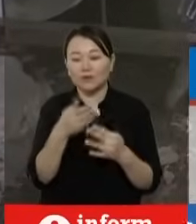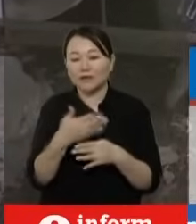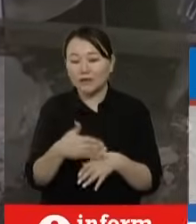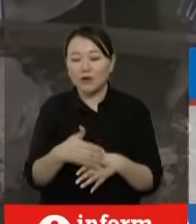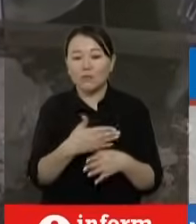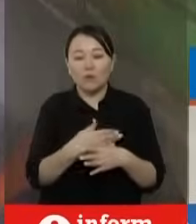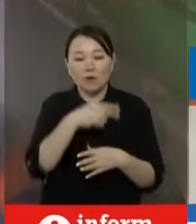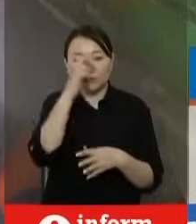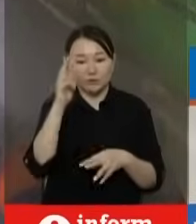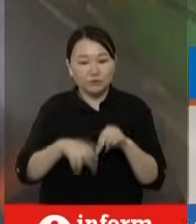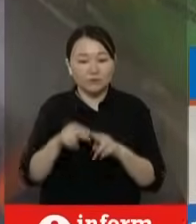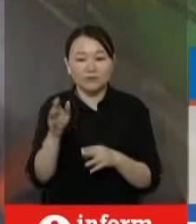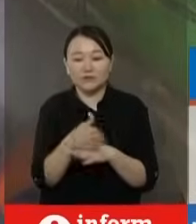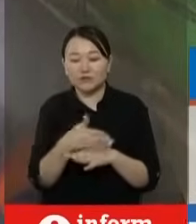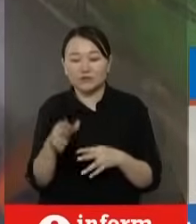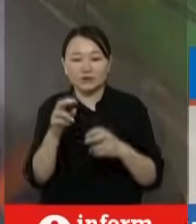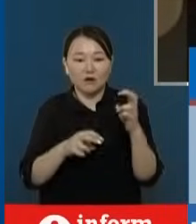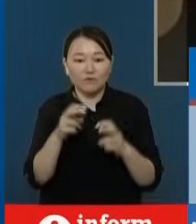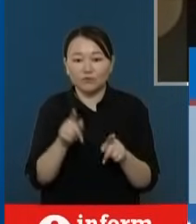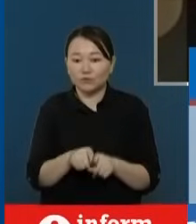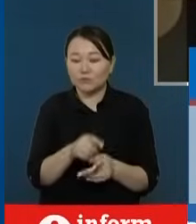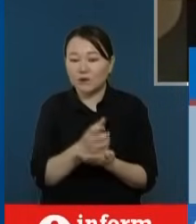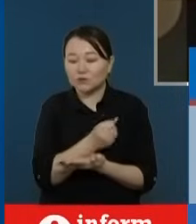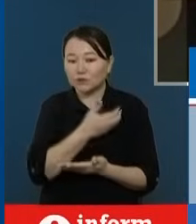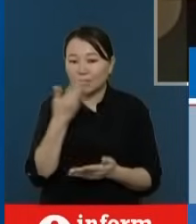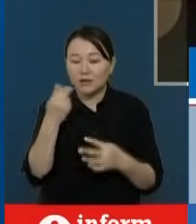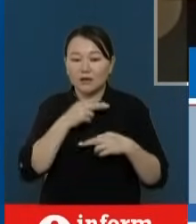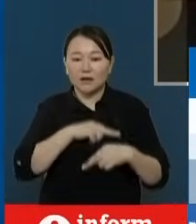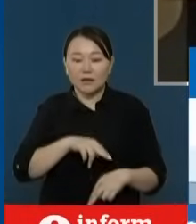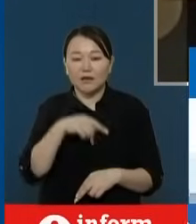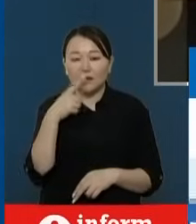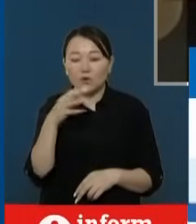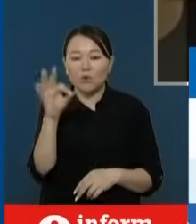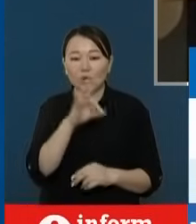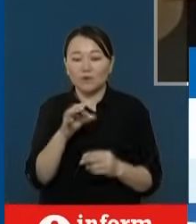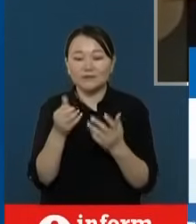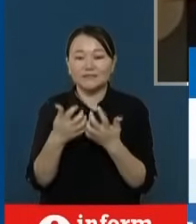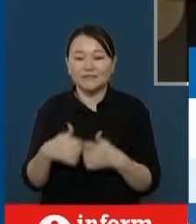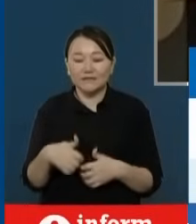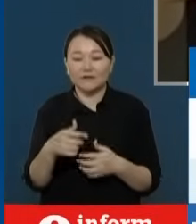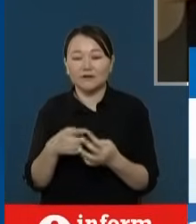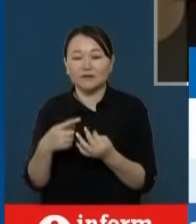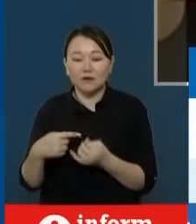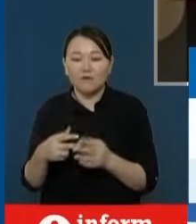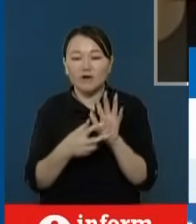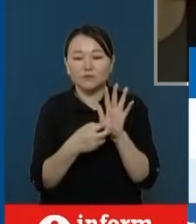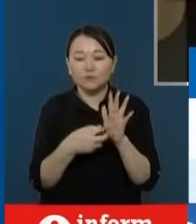государства на строительство сортировочных заводов тоже. Коллеги говорят о цифрах от 800